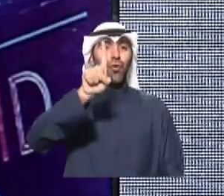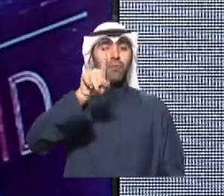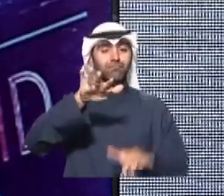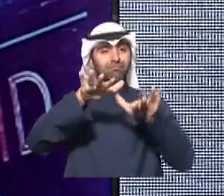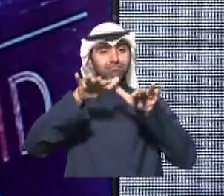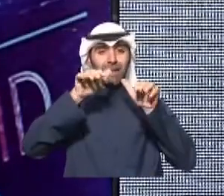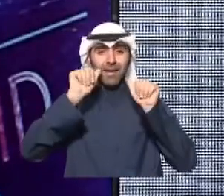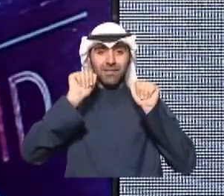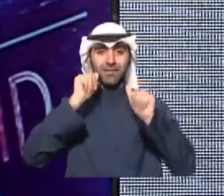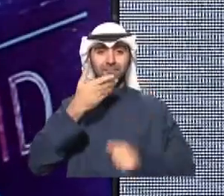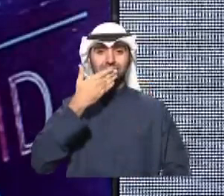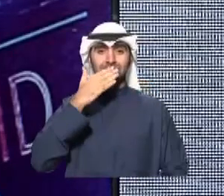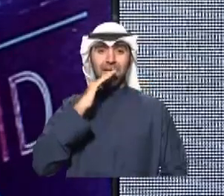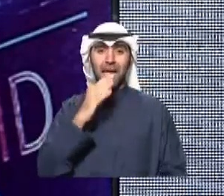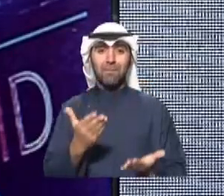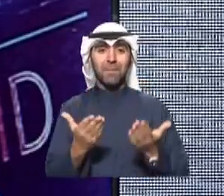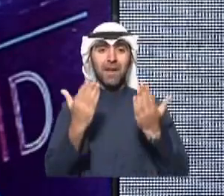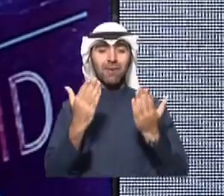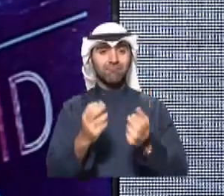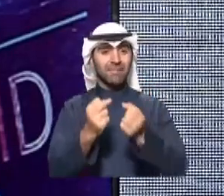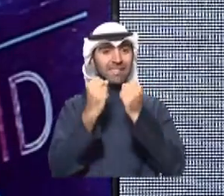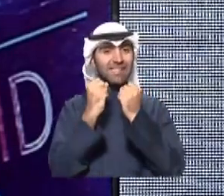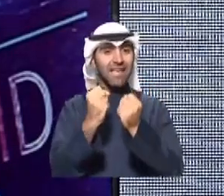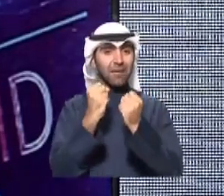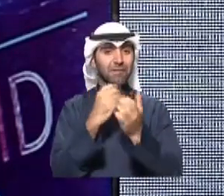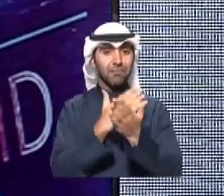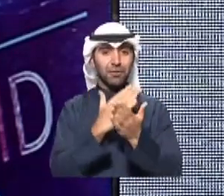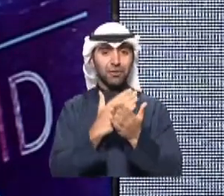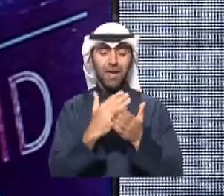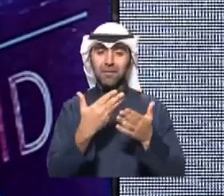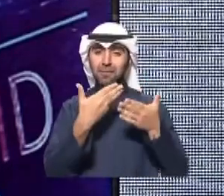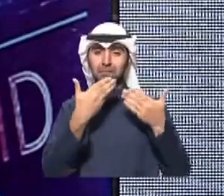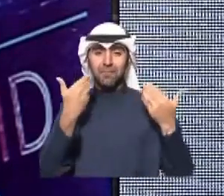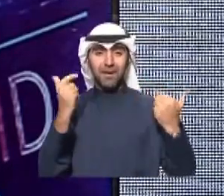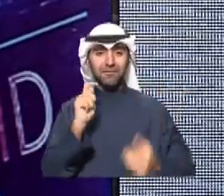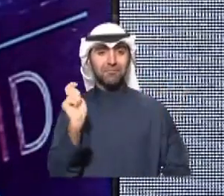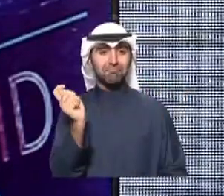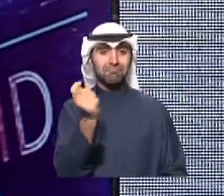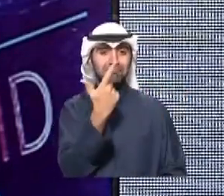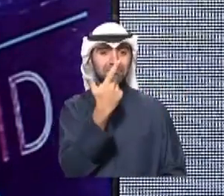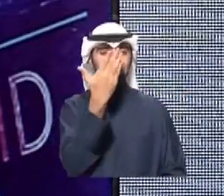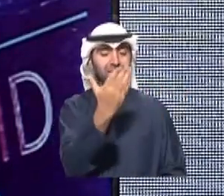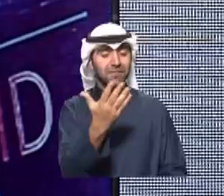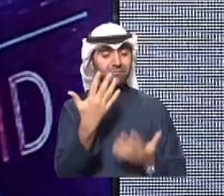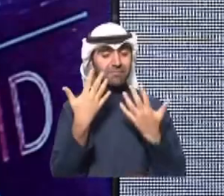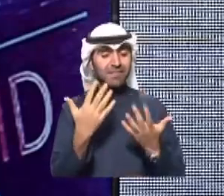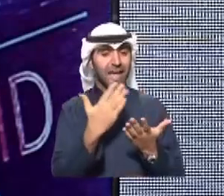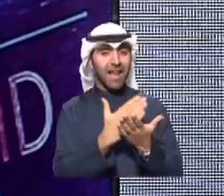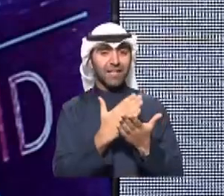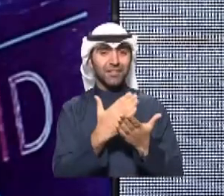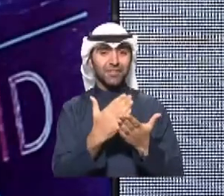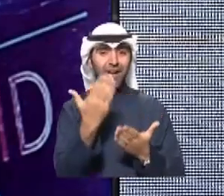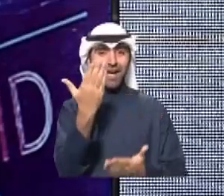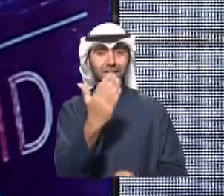هذه الأعراض الخفيفة المتوقعة هي الأعراض اللي جتنا بعض